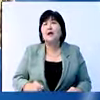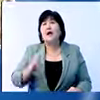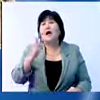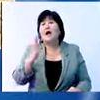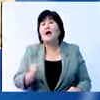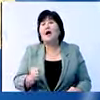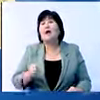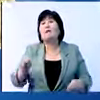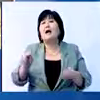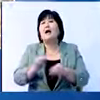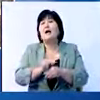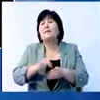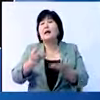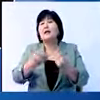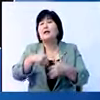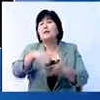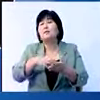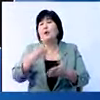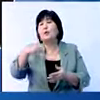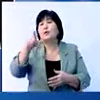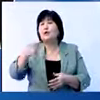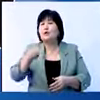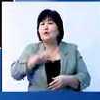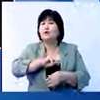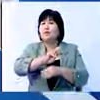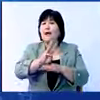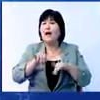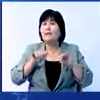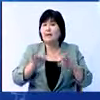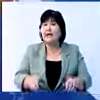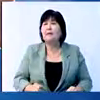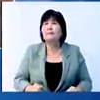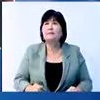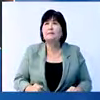Қармақшыда провациялық есепте тұратын 30 адам жұмыспен қамтылды.